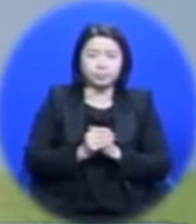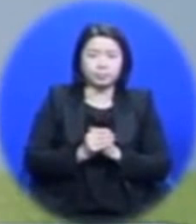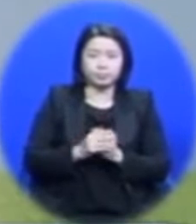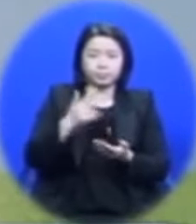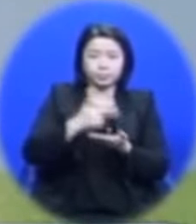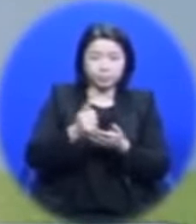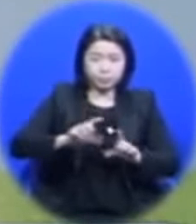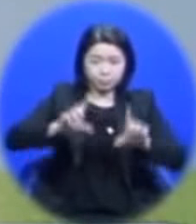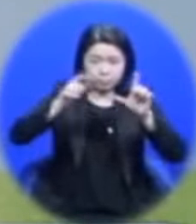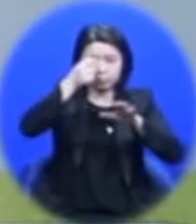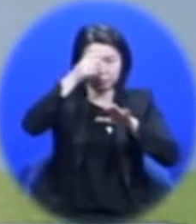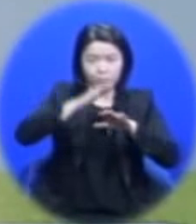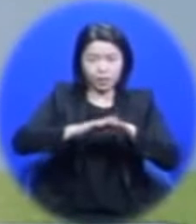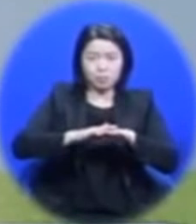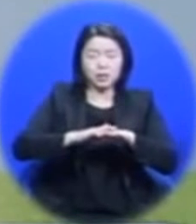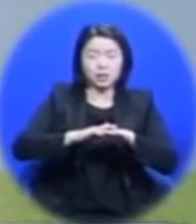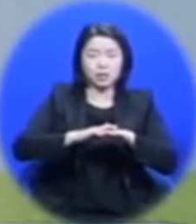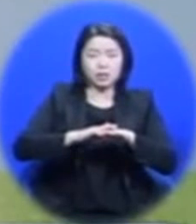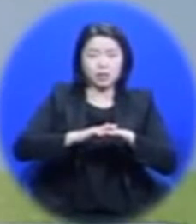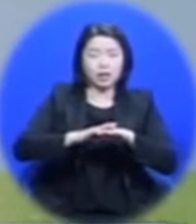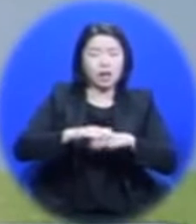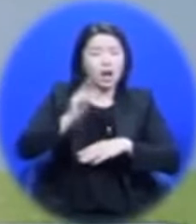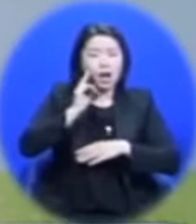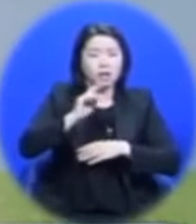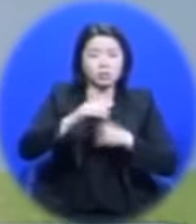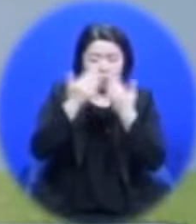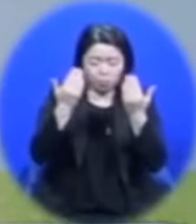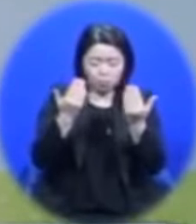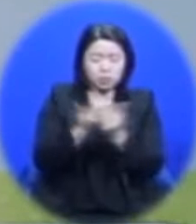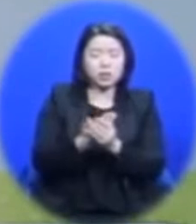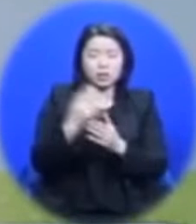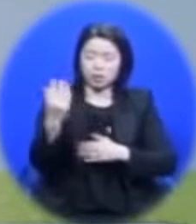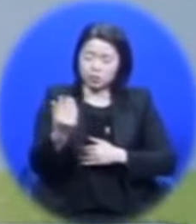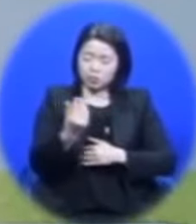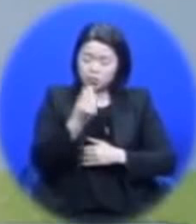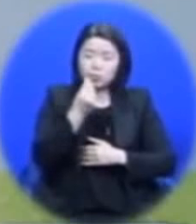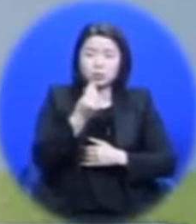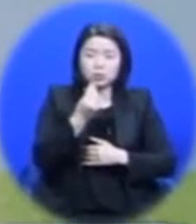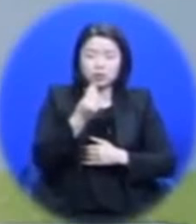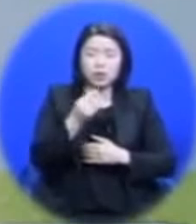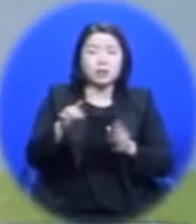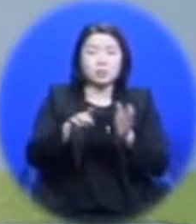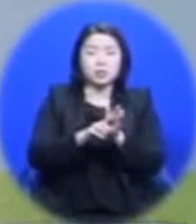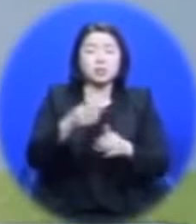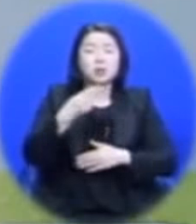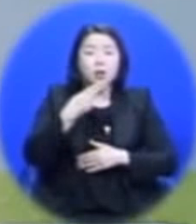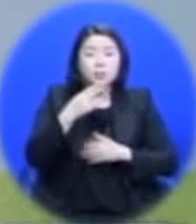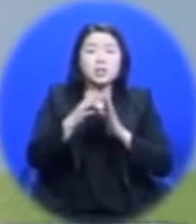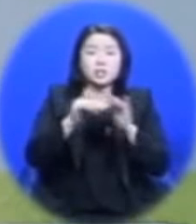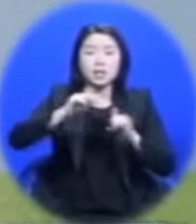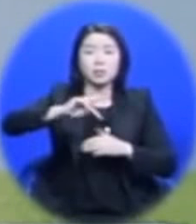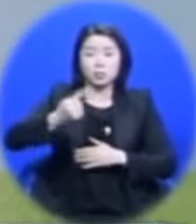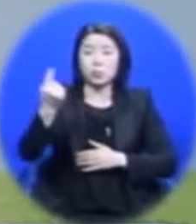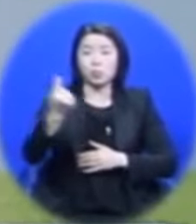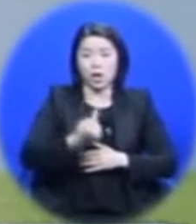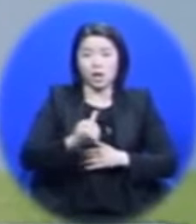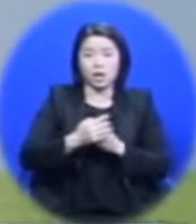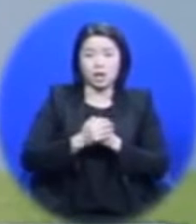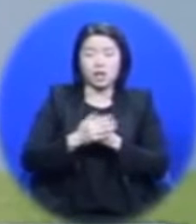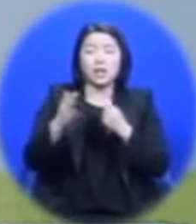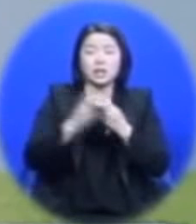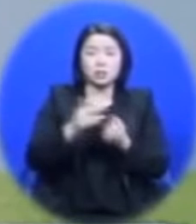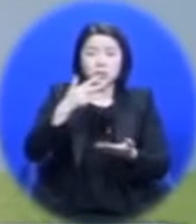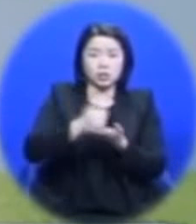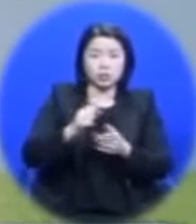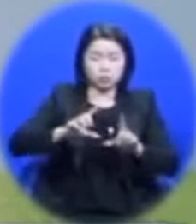주일 예배는 아주 온전하고 성숙한 믿음이 없는 분들도 많이 오십니다. 그래서 주일